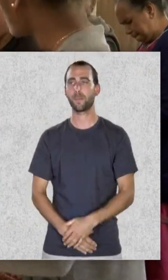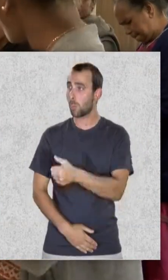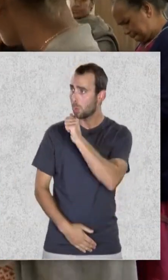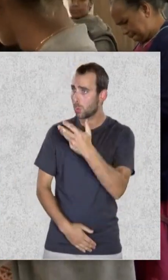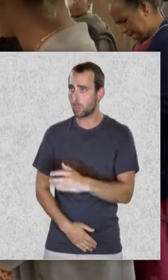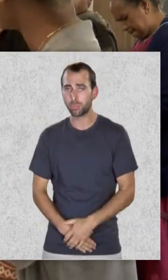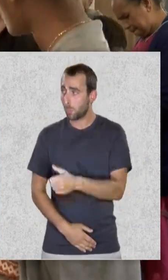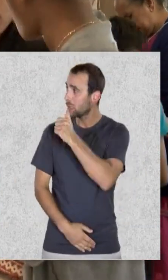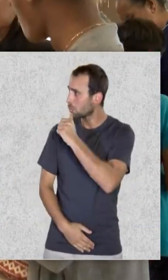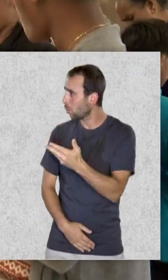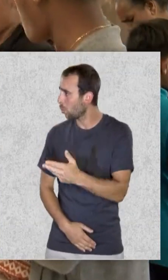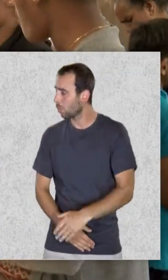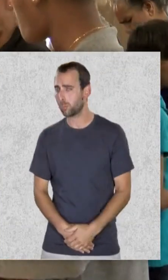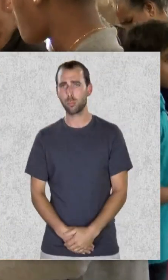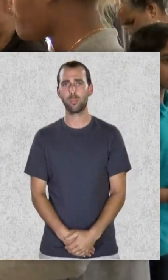Boisson.